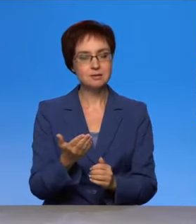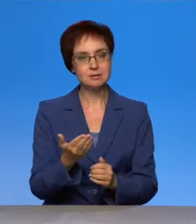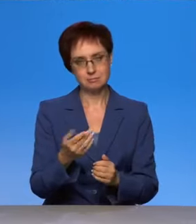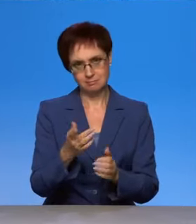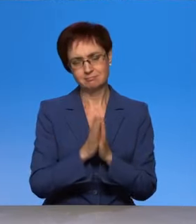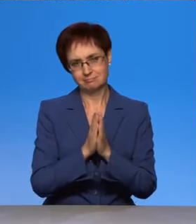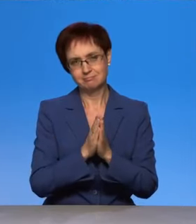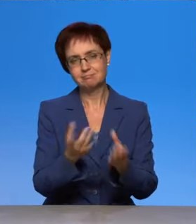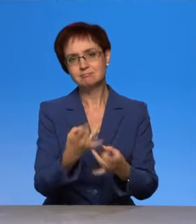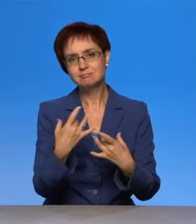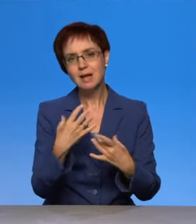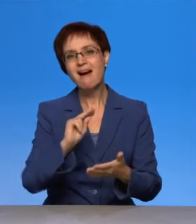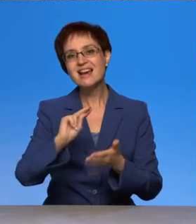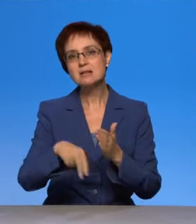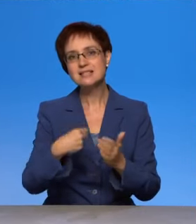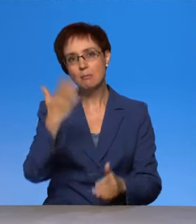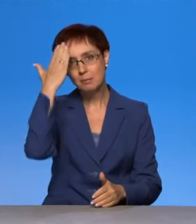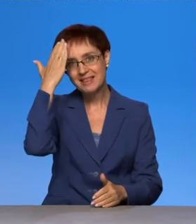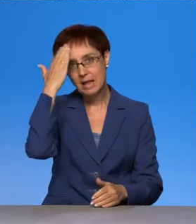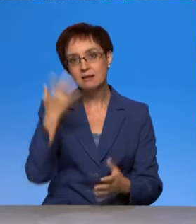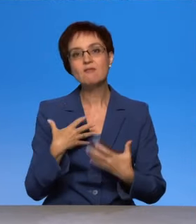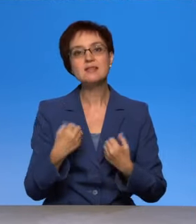средство адаптогенное.